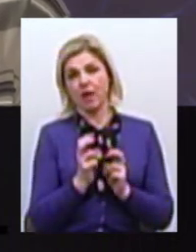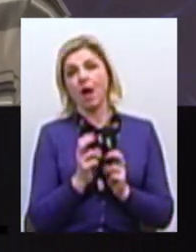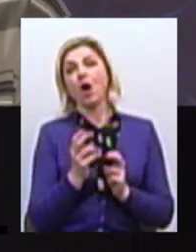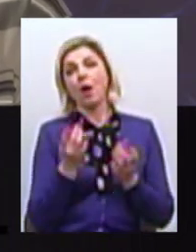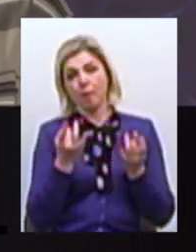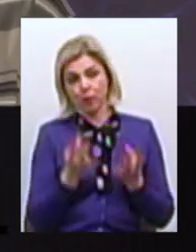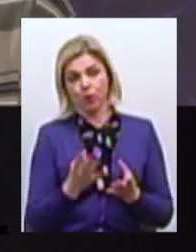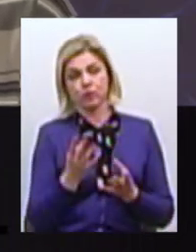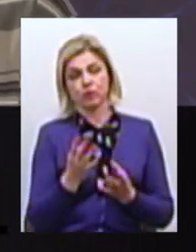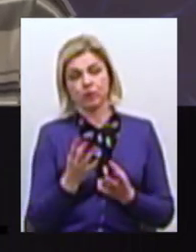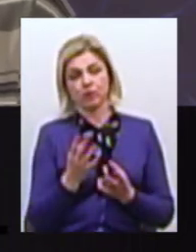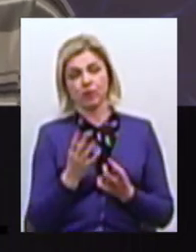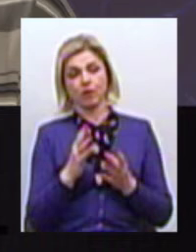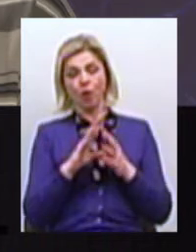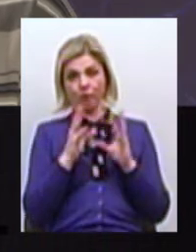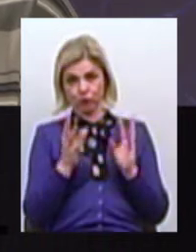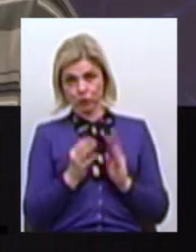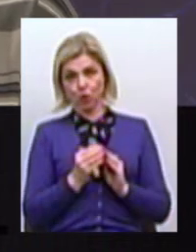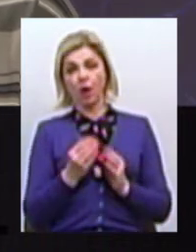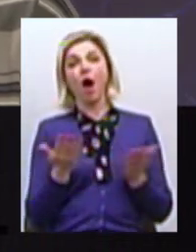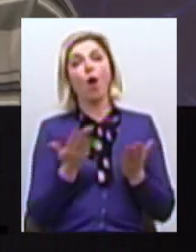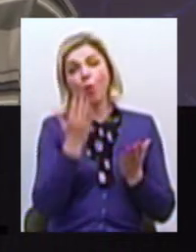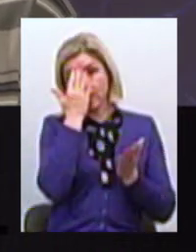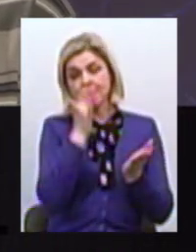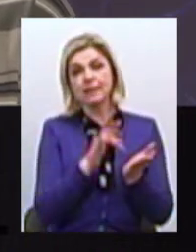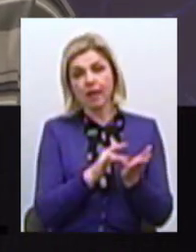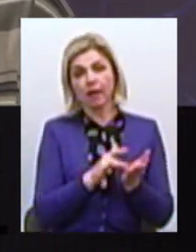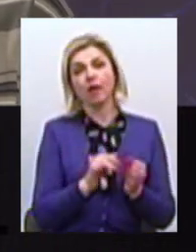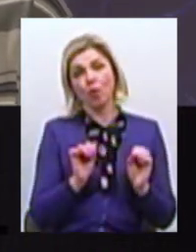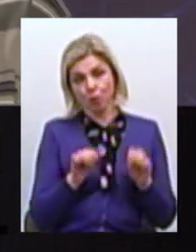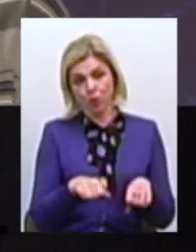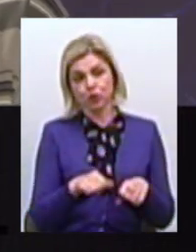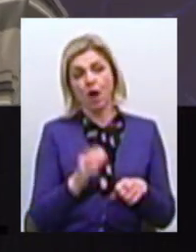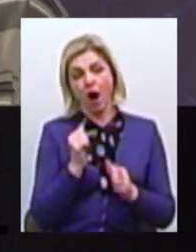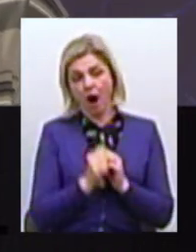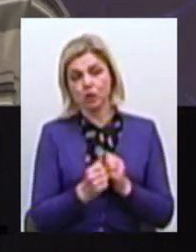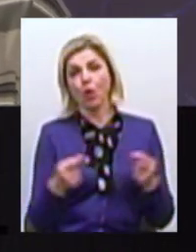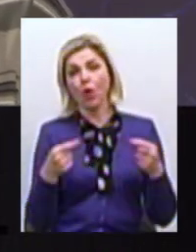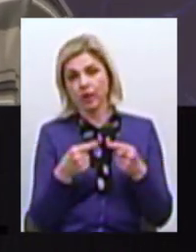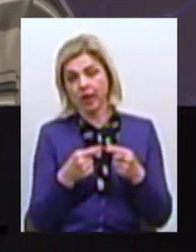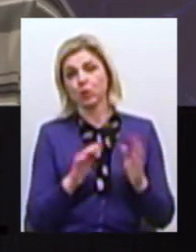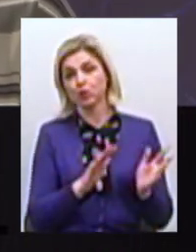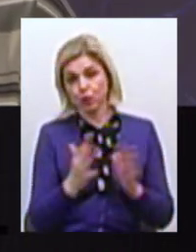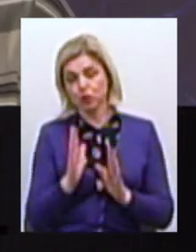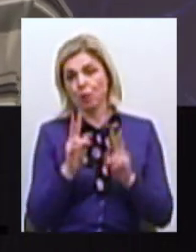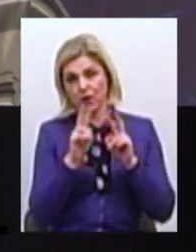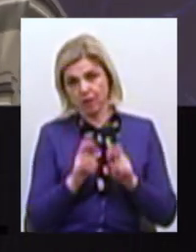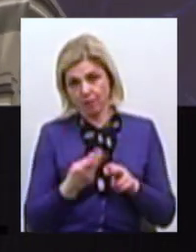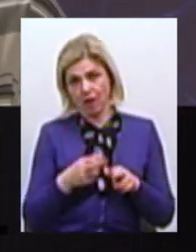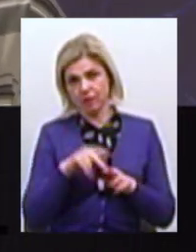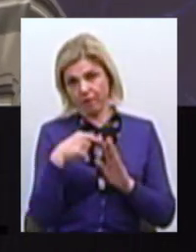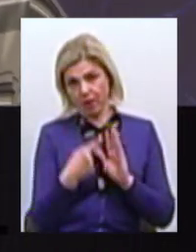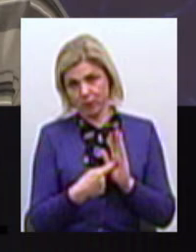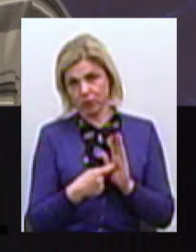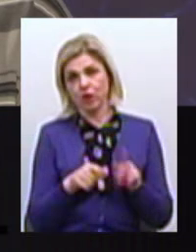просто відповідаєте у цілому. Можу? С какой целью? Тобто можу. В каждом конкретном случае мы будем рассматривать этот вопрос. Тобто